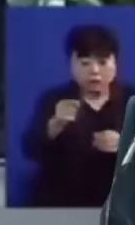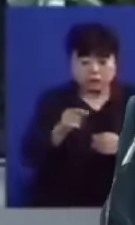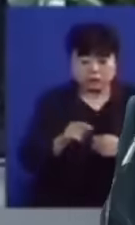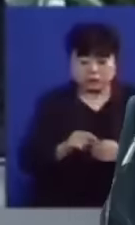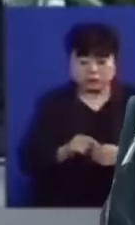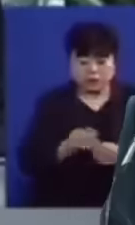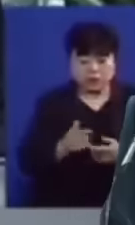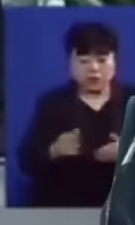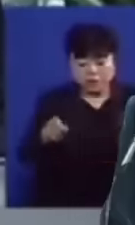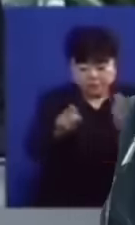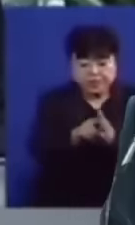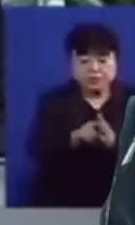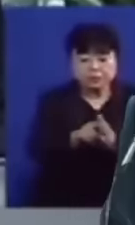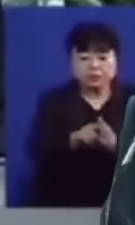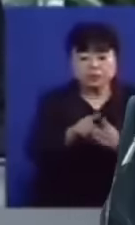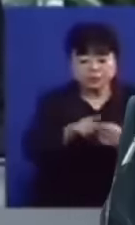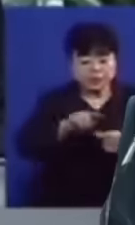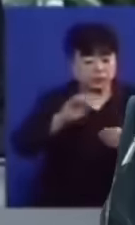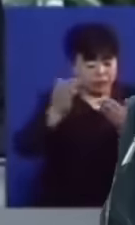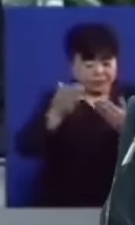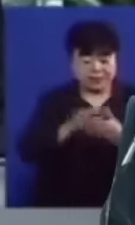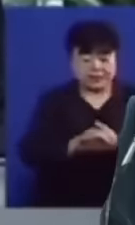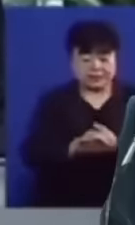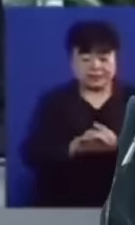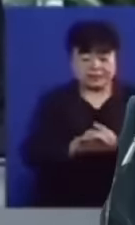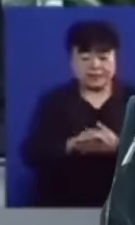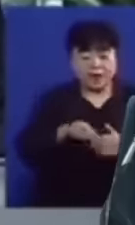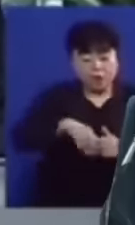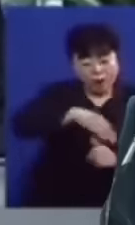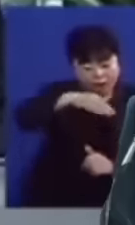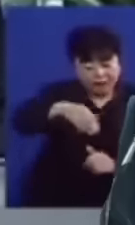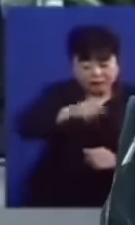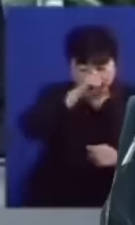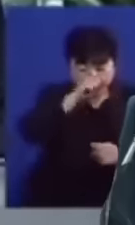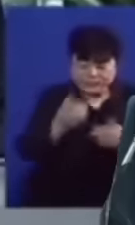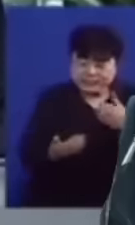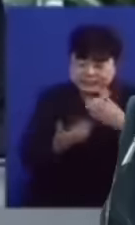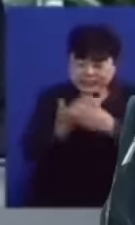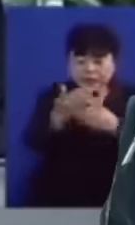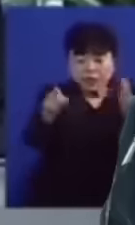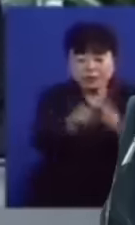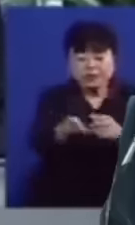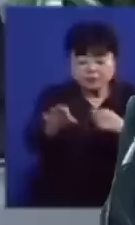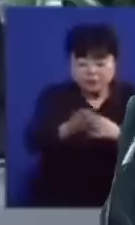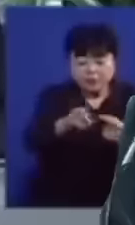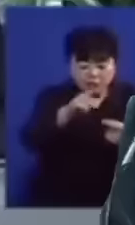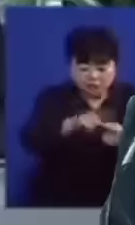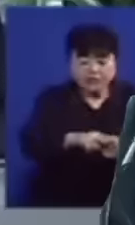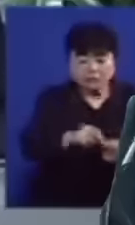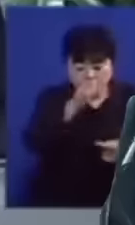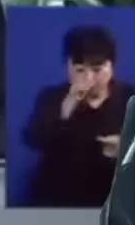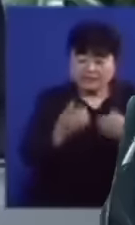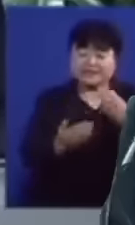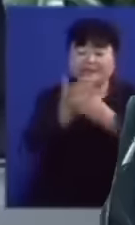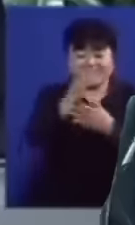되는 것이 아닙니다. 믿음으로 그렇게 되는 것입니다. 여러분 환경에 좋은 일이 일어난다고 믿으면 좋은 일이 일어납니다.